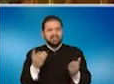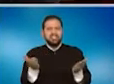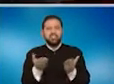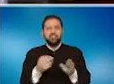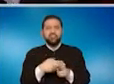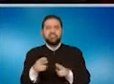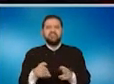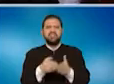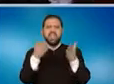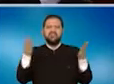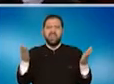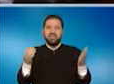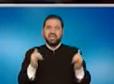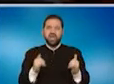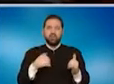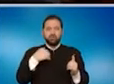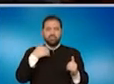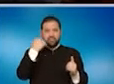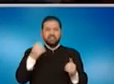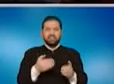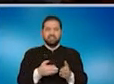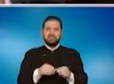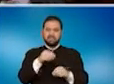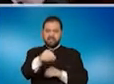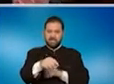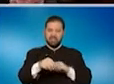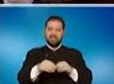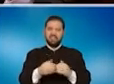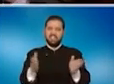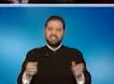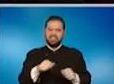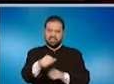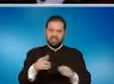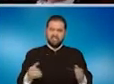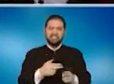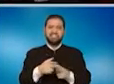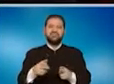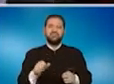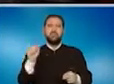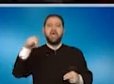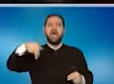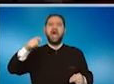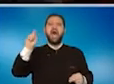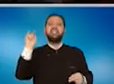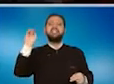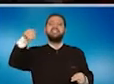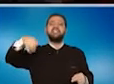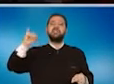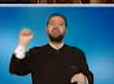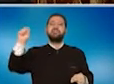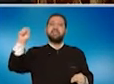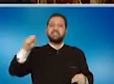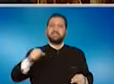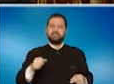Evanghelia, când se deschide Sfântul Antimis, să ne rugăm pentru credincioși, cei chemați rugați-vă și voi.